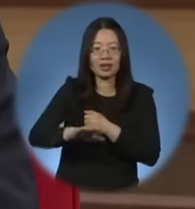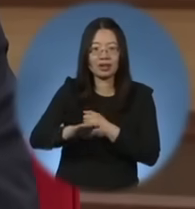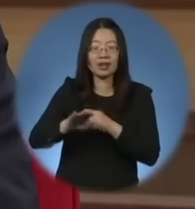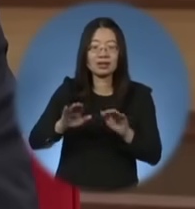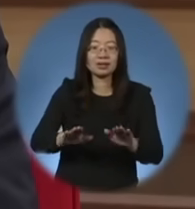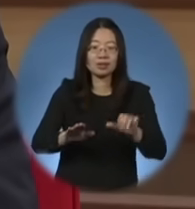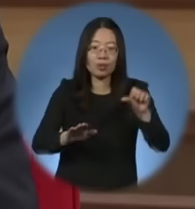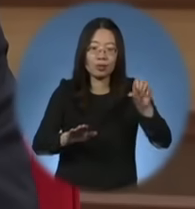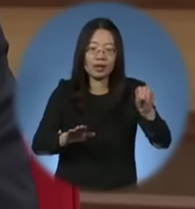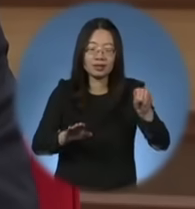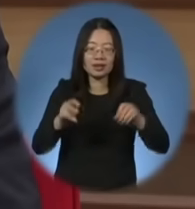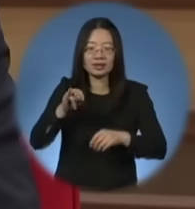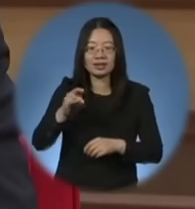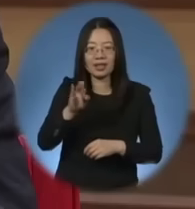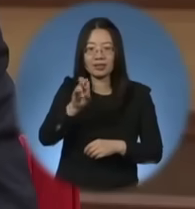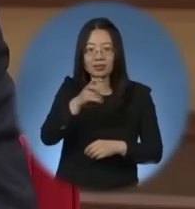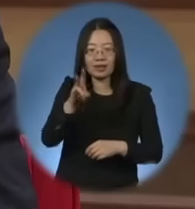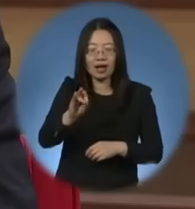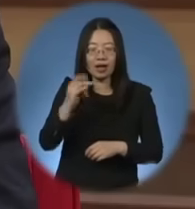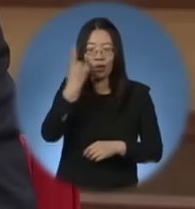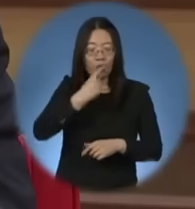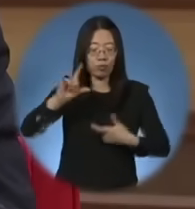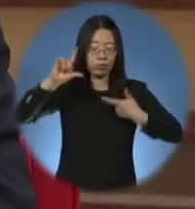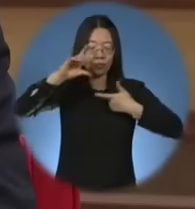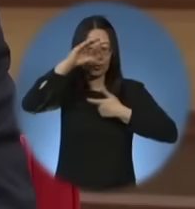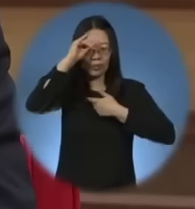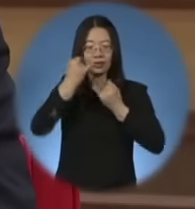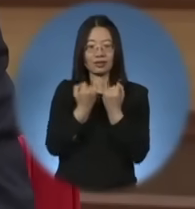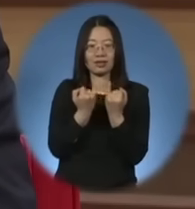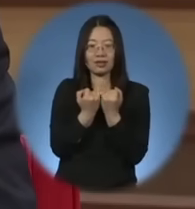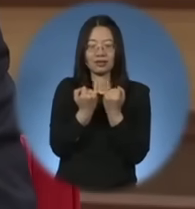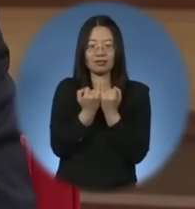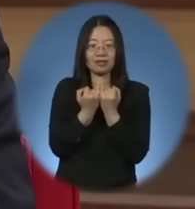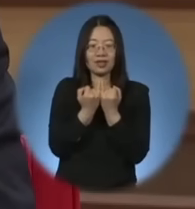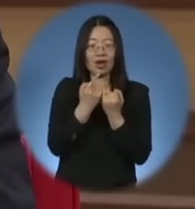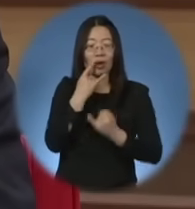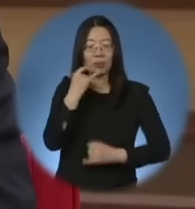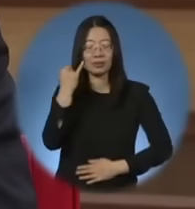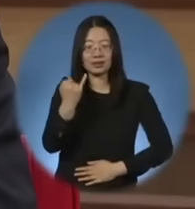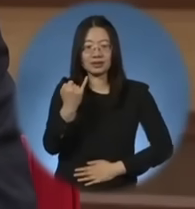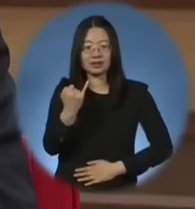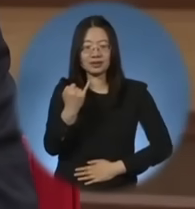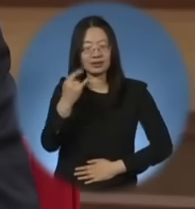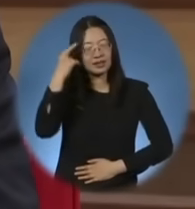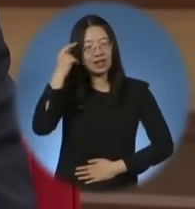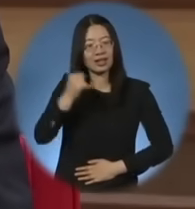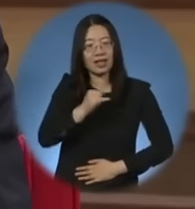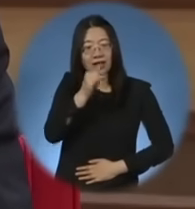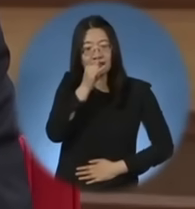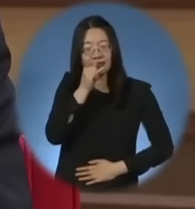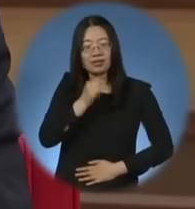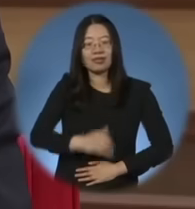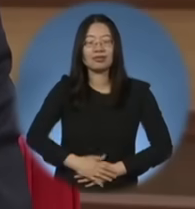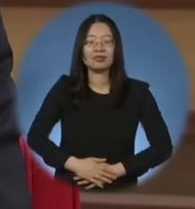우리 5만 원짜리 나오잖아요 아주 훌륭한 모범 요성 어머님이라고